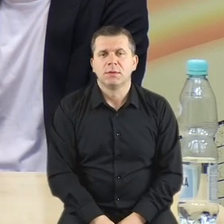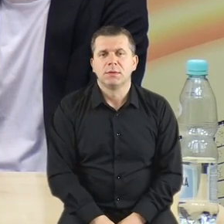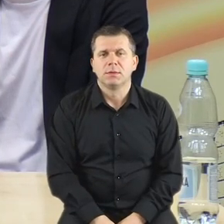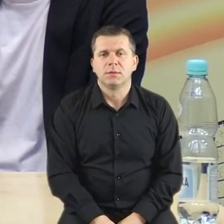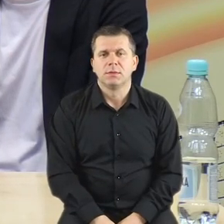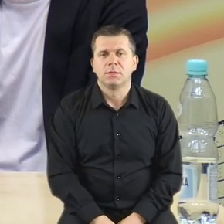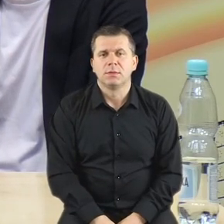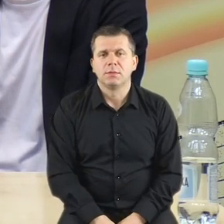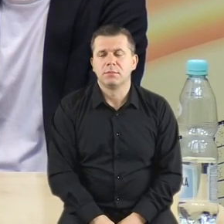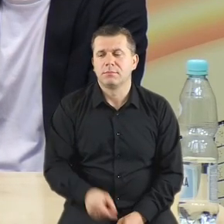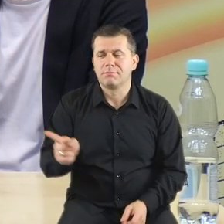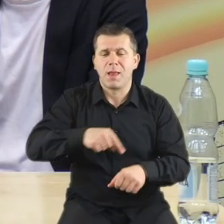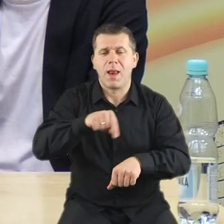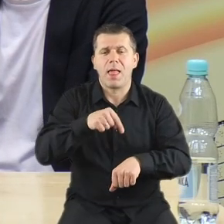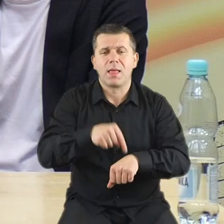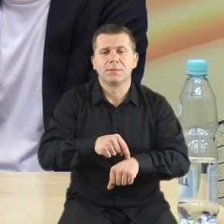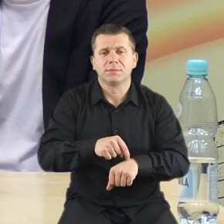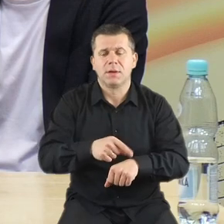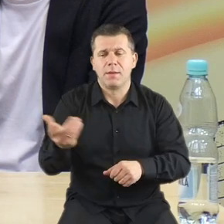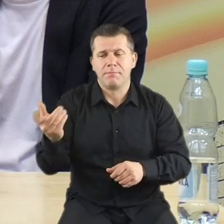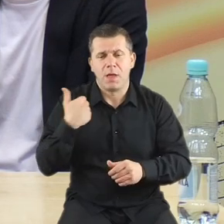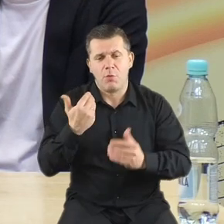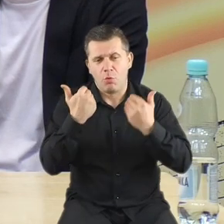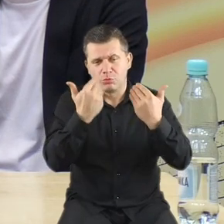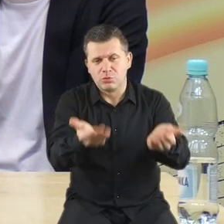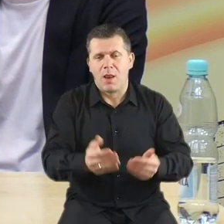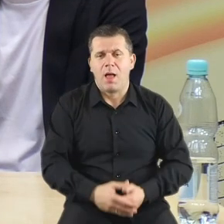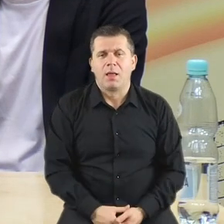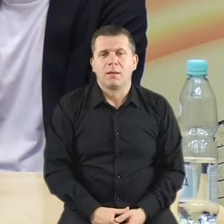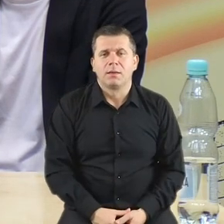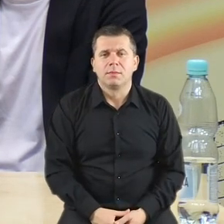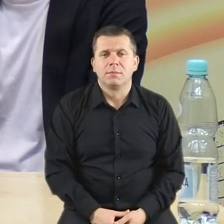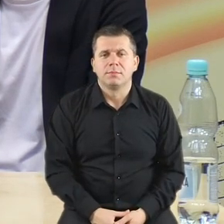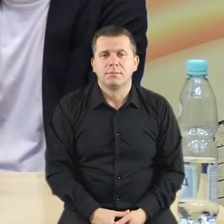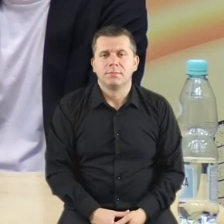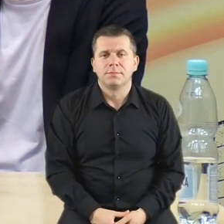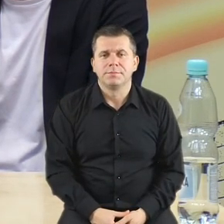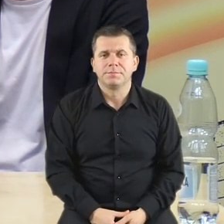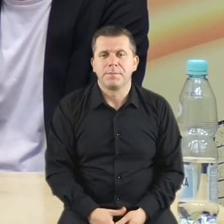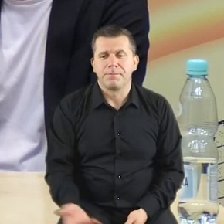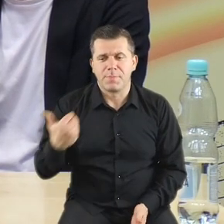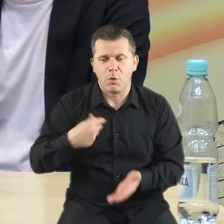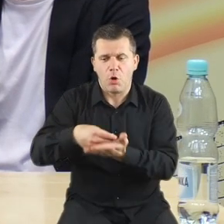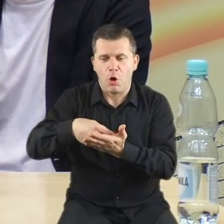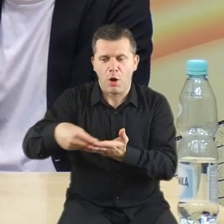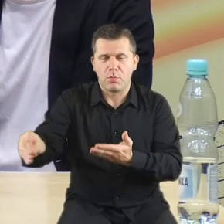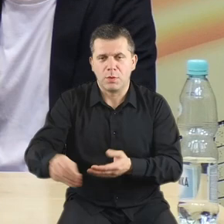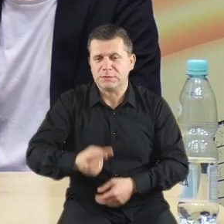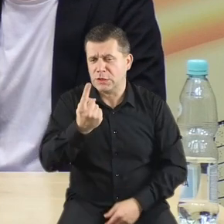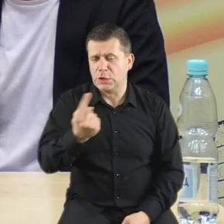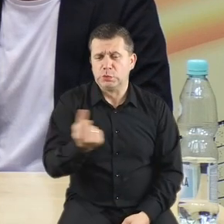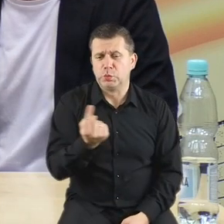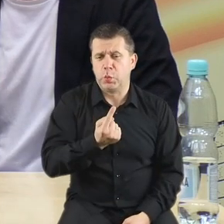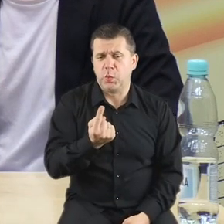te lekcje, których udzielali były opłacane w wysokości 1 złotówki,